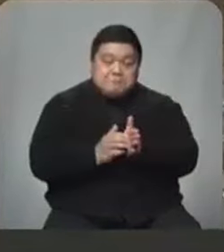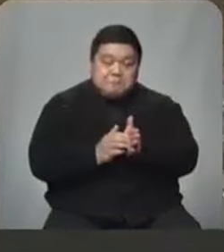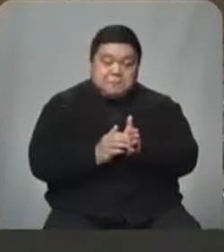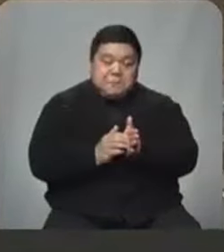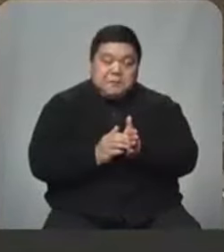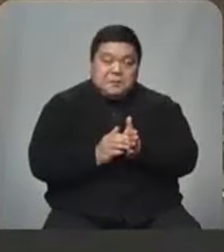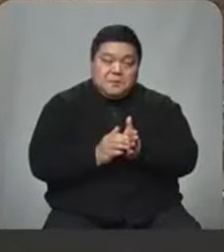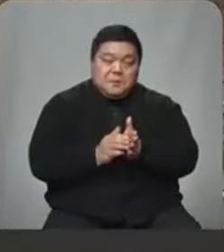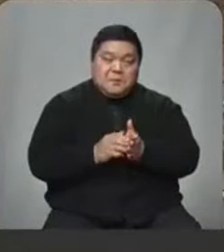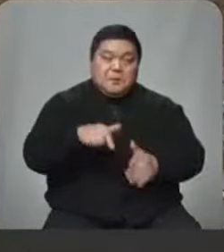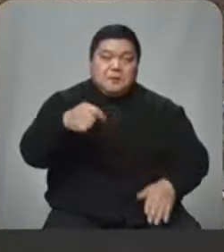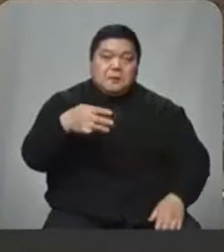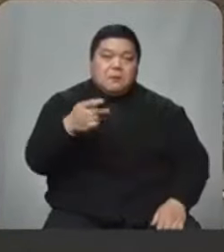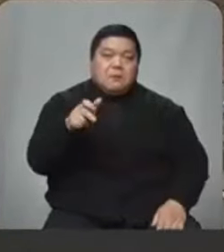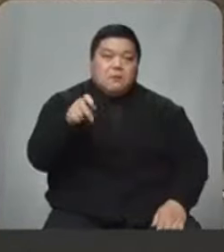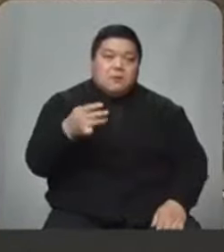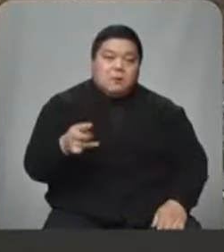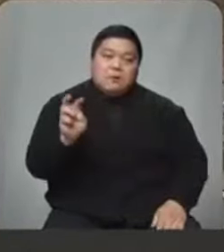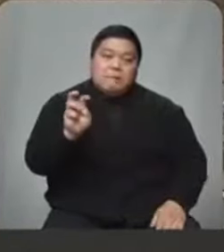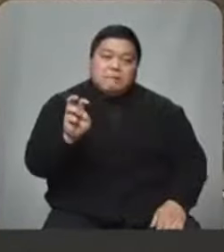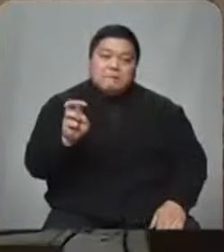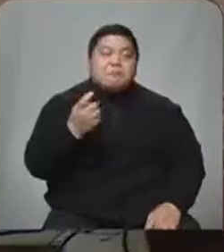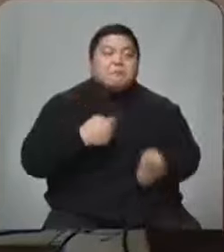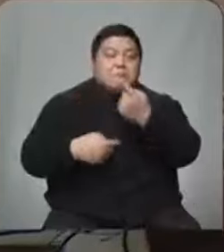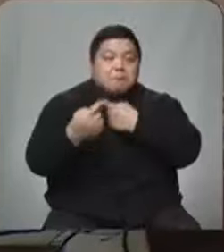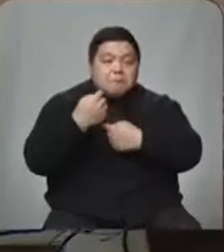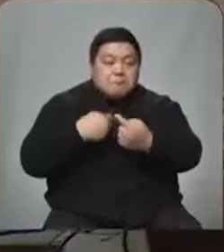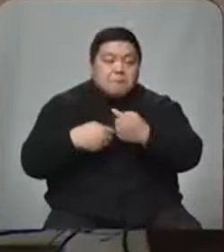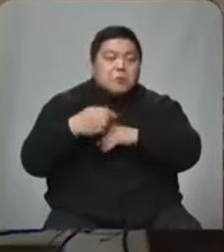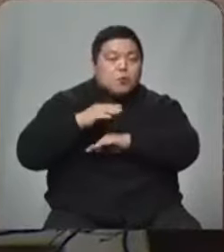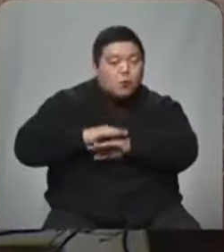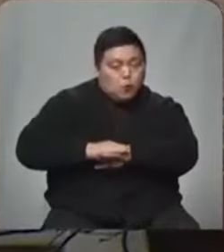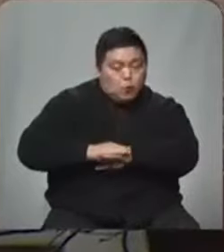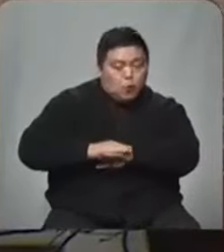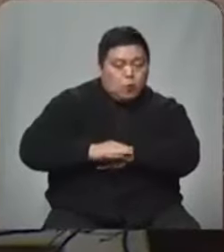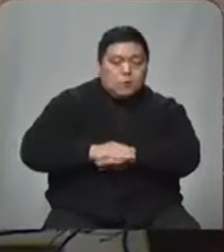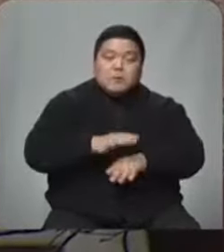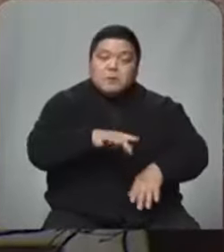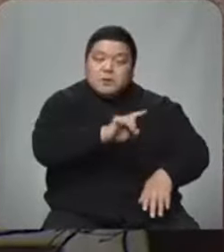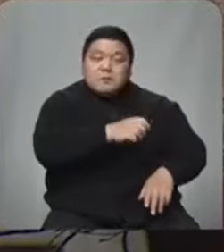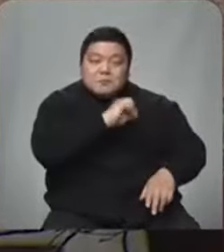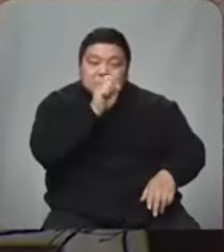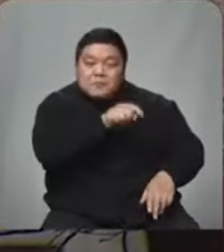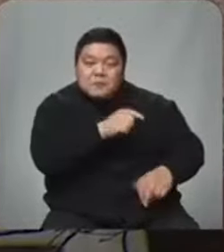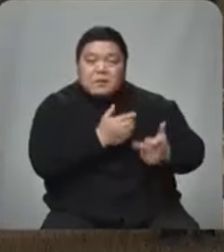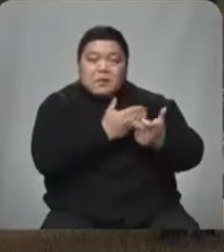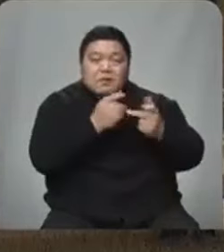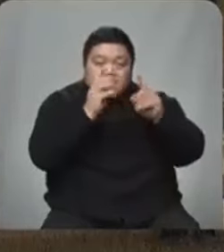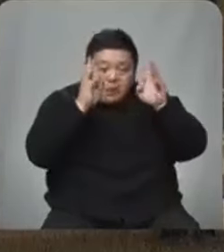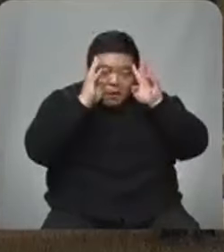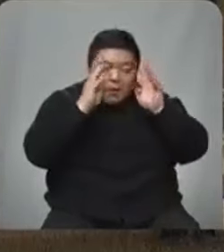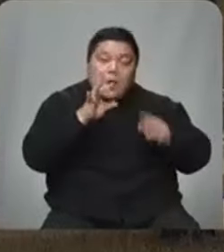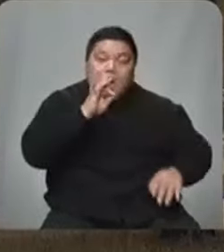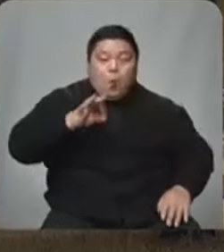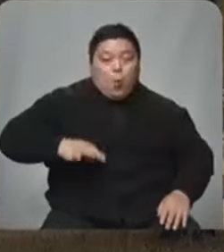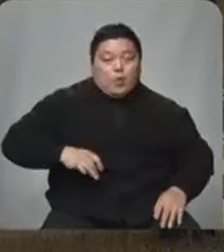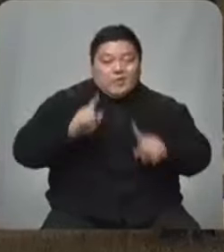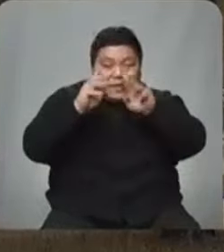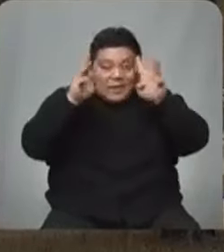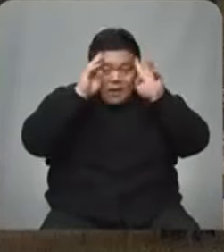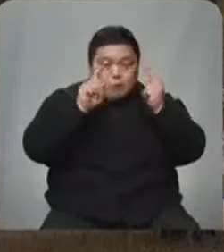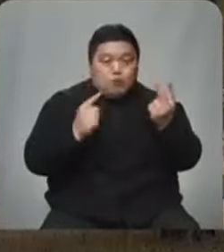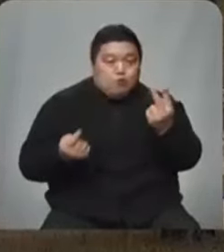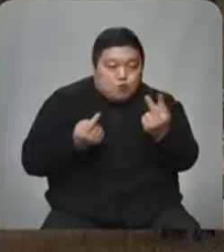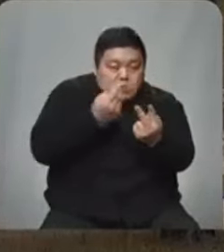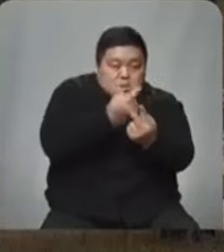30 4업 2차 모집에 신청하는 동시에 1차 선정된 강원대 강릉원주대 통합하는 방안을 추진하기로